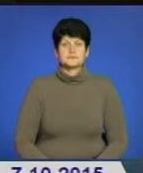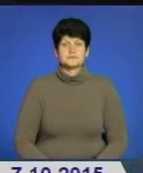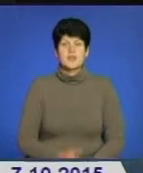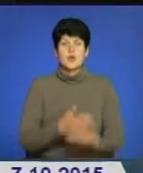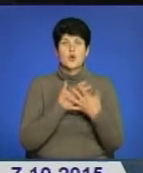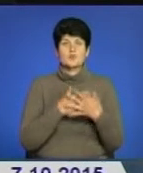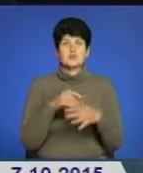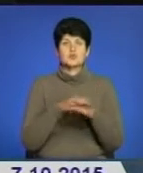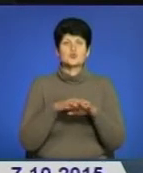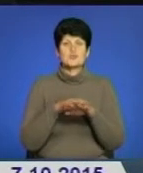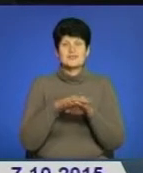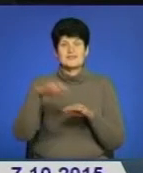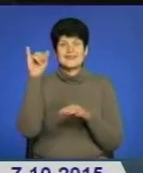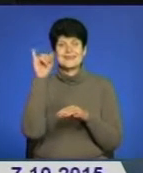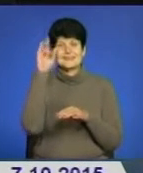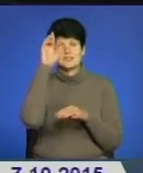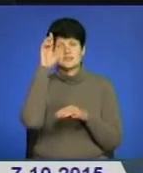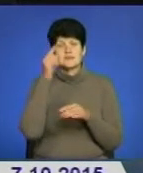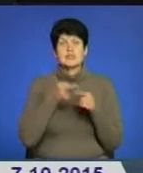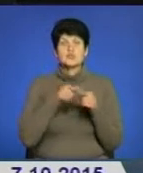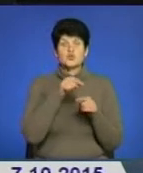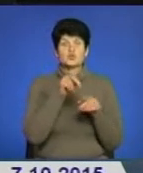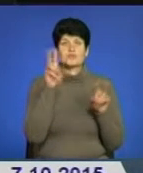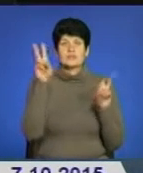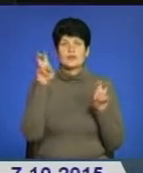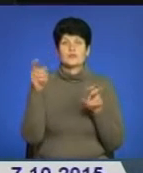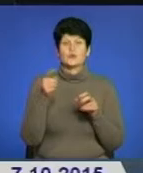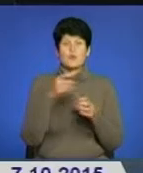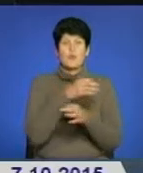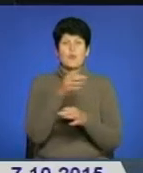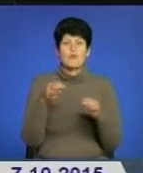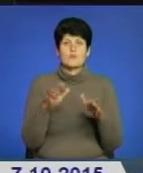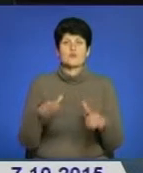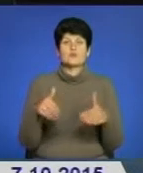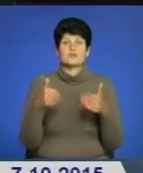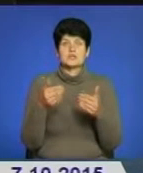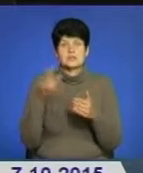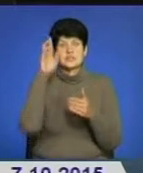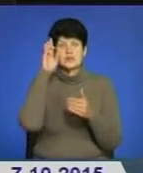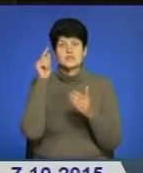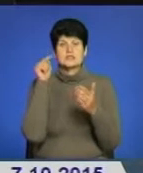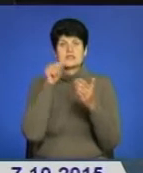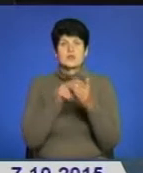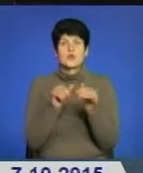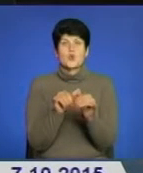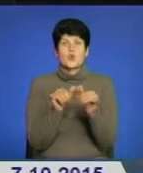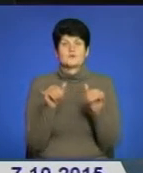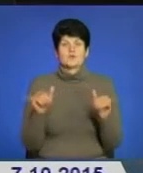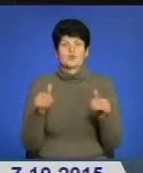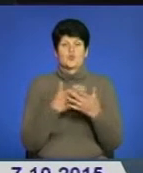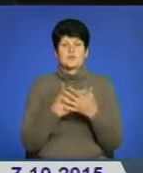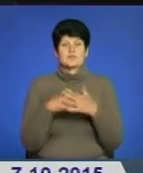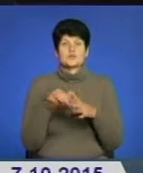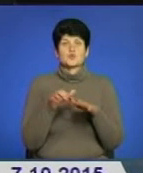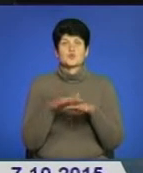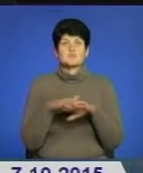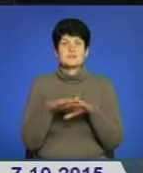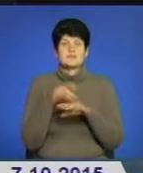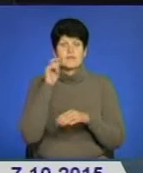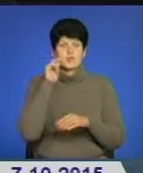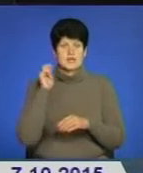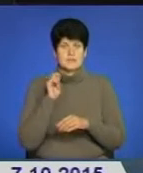громадянське суспільство та держава. На цю тему у Тернополі обговорювали пропозиції щодо державної стратегії розвитку громадянського суспільства в